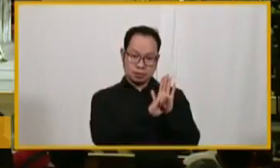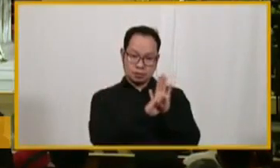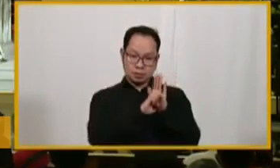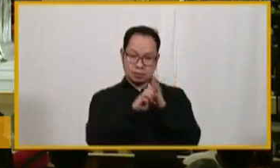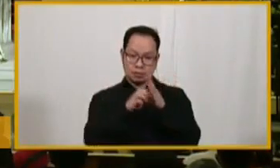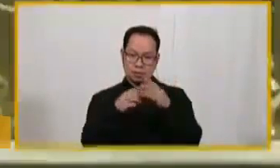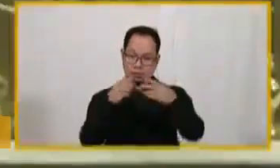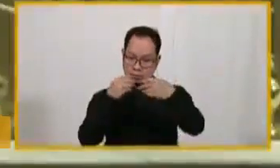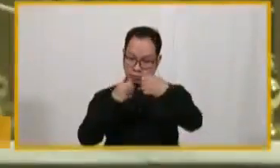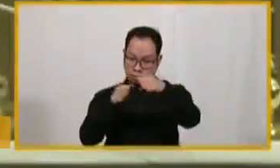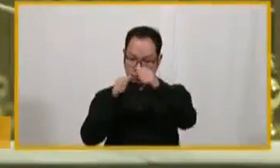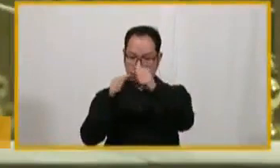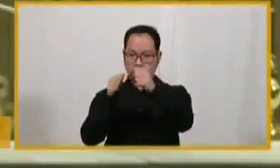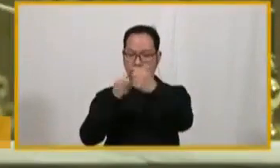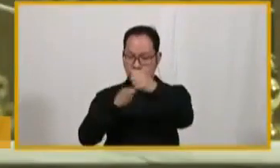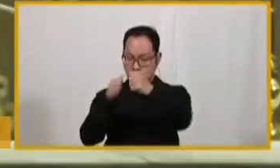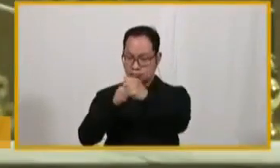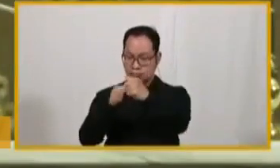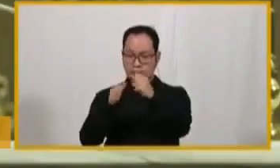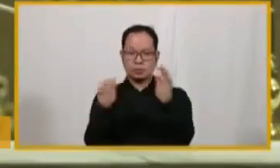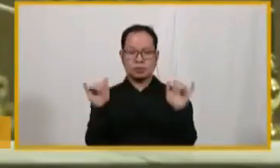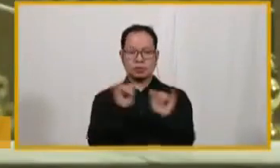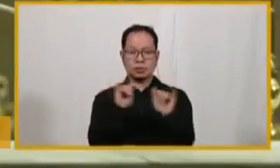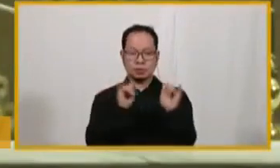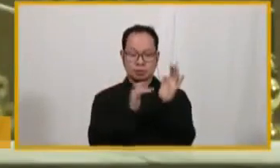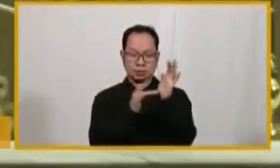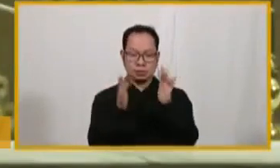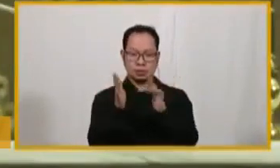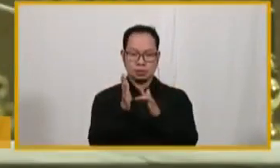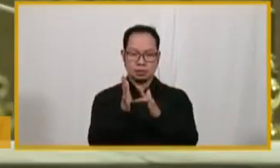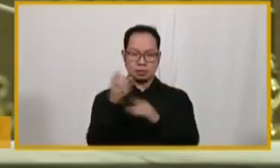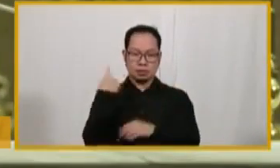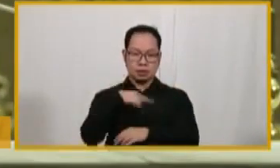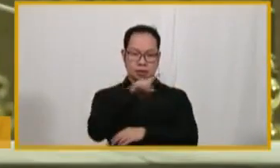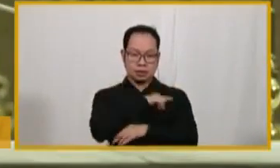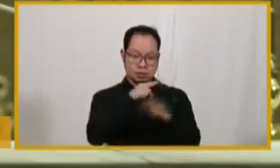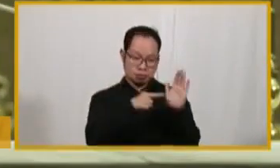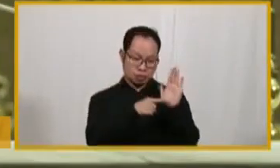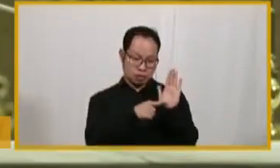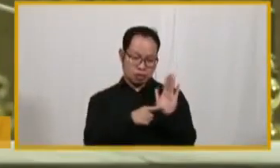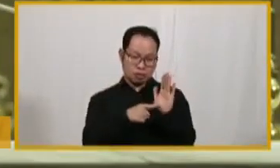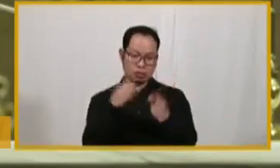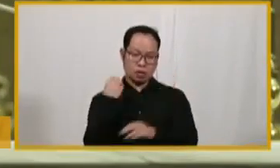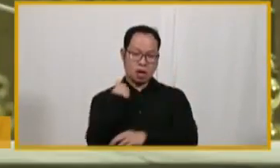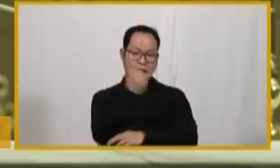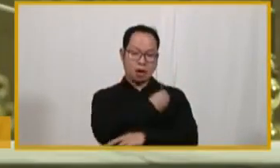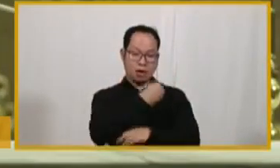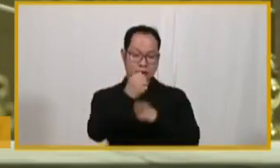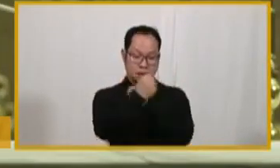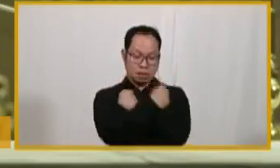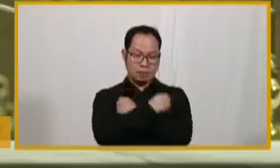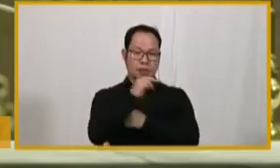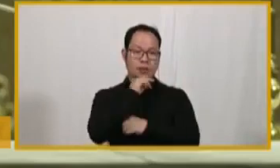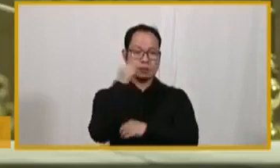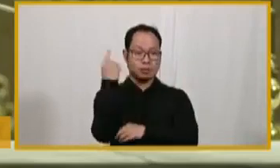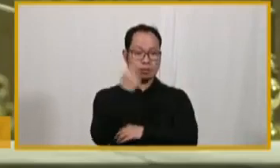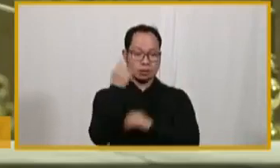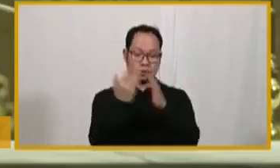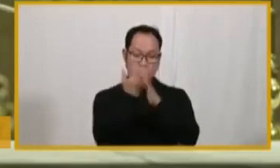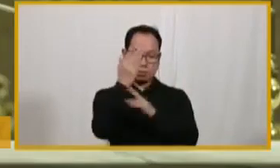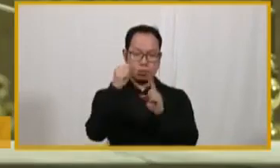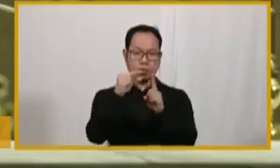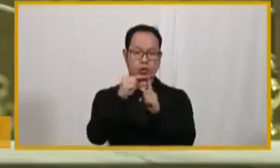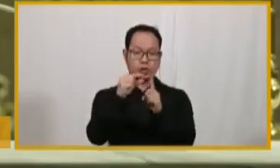follow. Like Jesus, let us show our love not only through